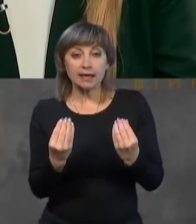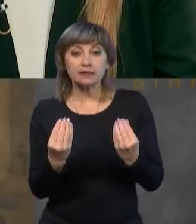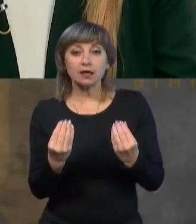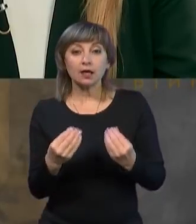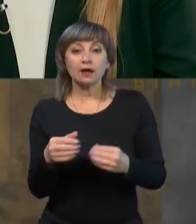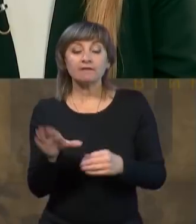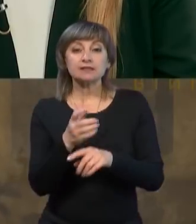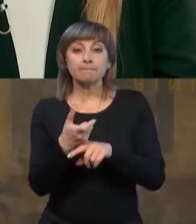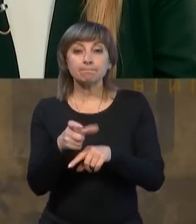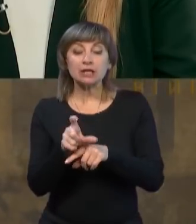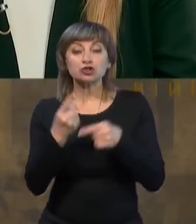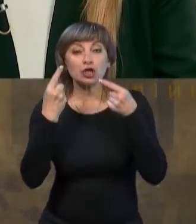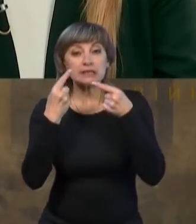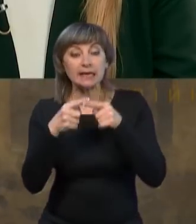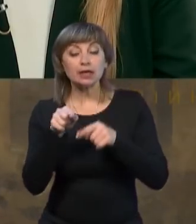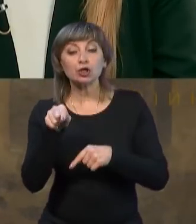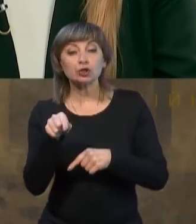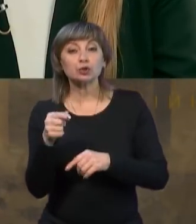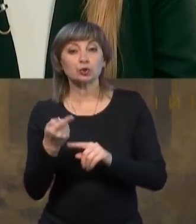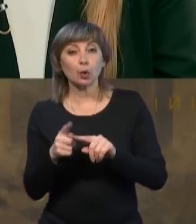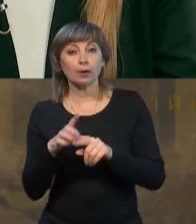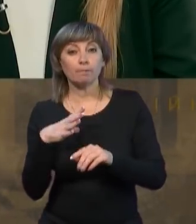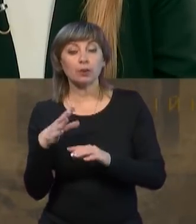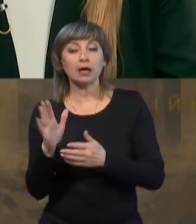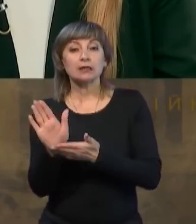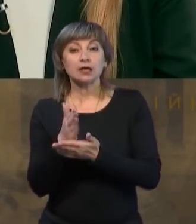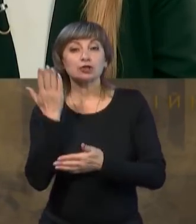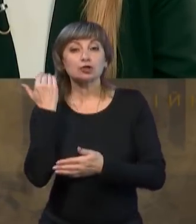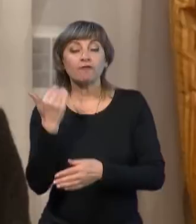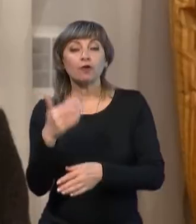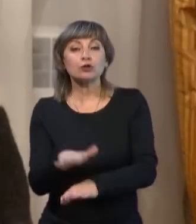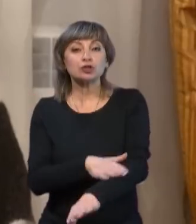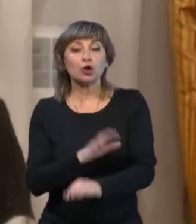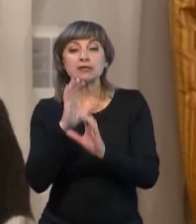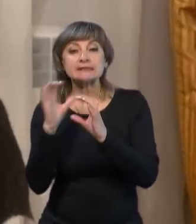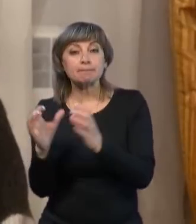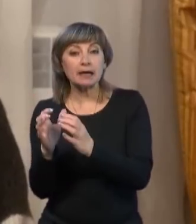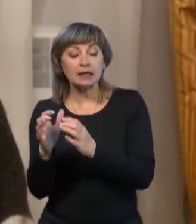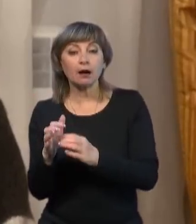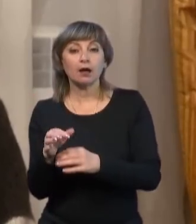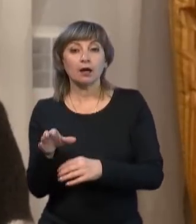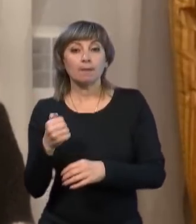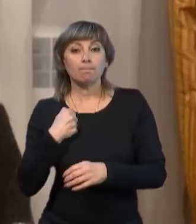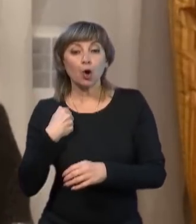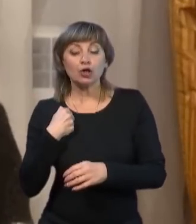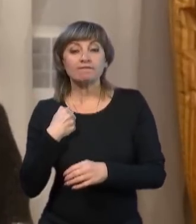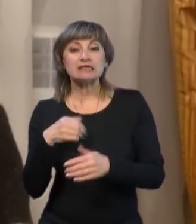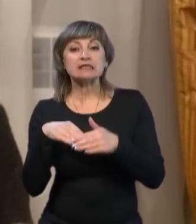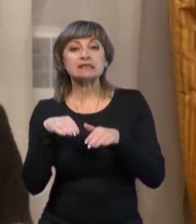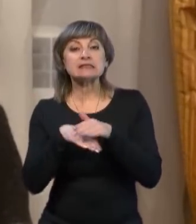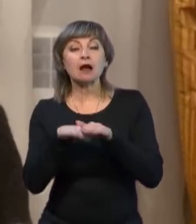все більше і більше техніки тої, яка була знята з довгострокового зберігання. Все, бойовий